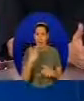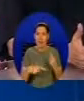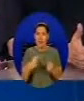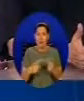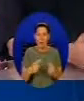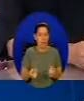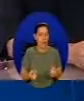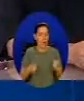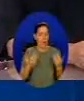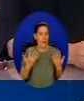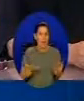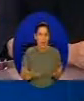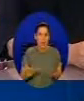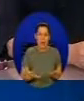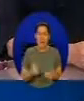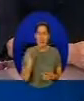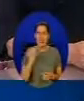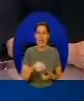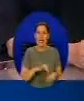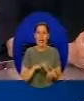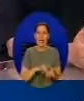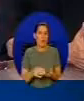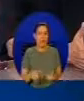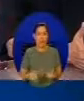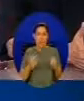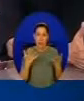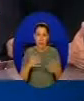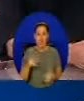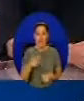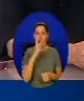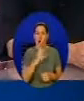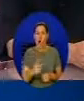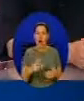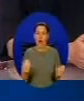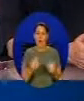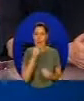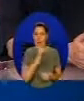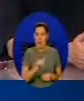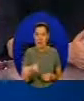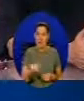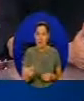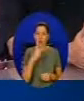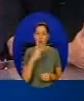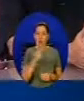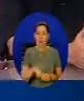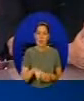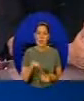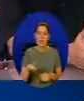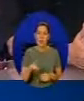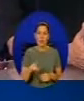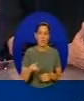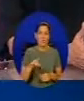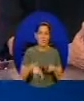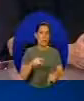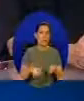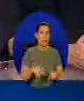את כדור הארץ פשוט, ולהגיע למקומות נהדרים. ומה שהוא ראה במסע הזה, זה שיש יצורים שהם מאוד דומים מצד אחד, אבל